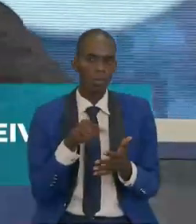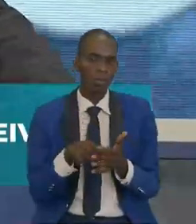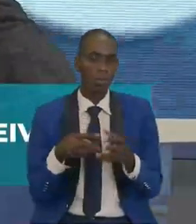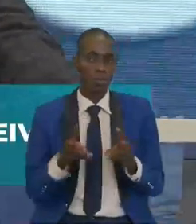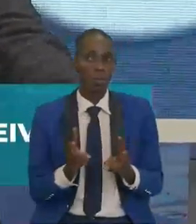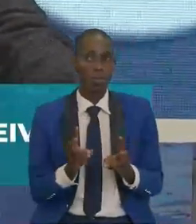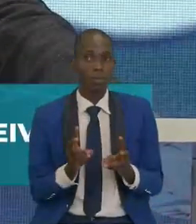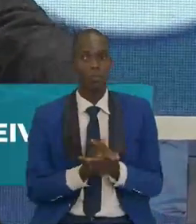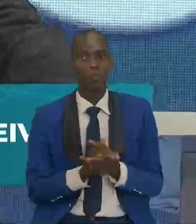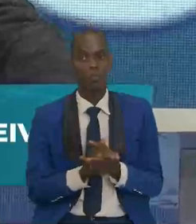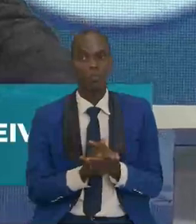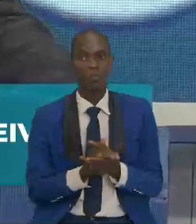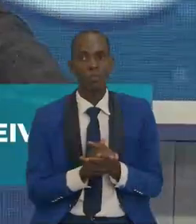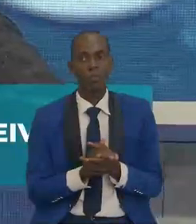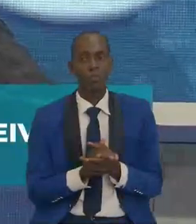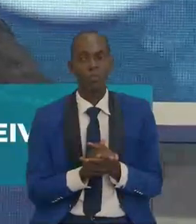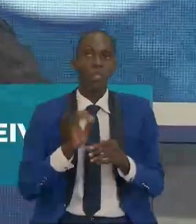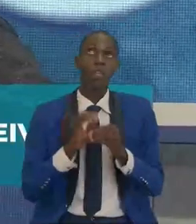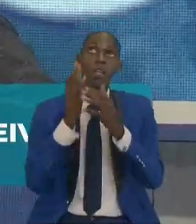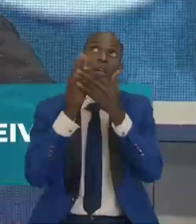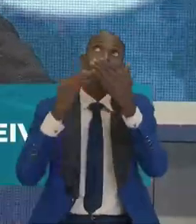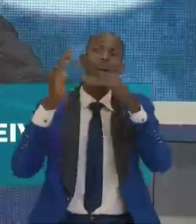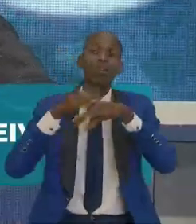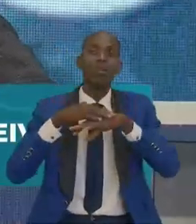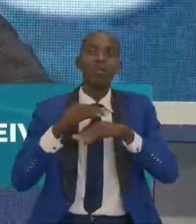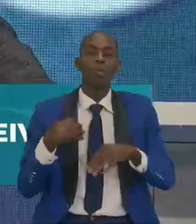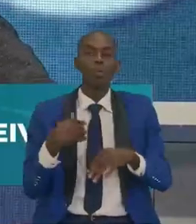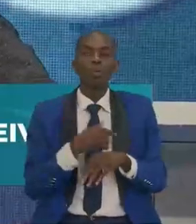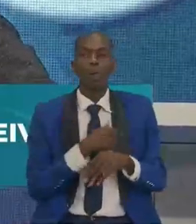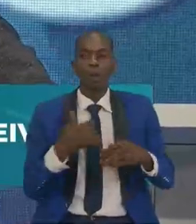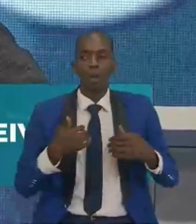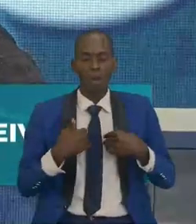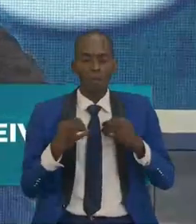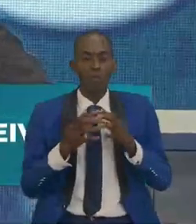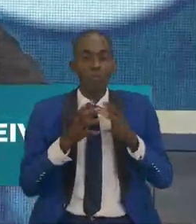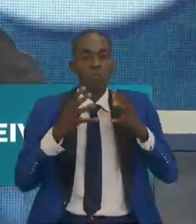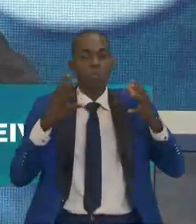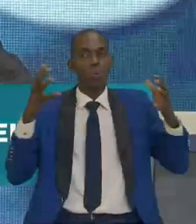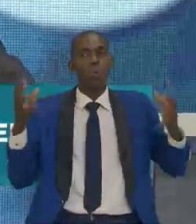Je veux que vous imaginez cela de cette manière. Au ciel,